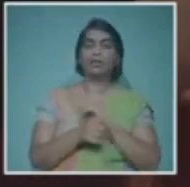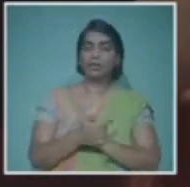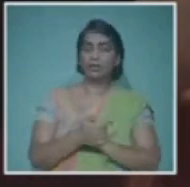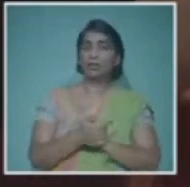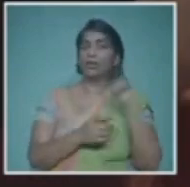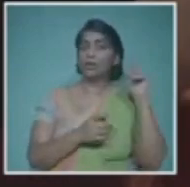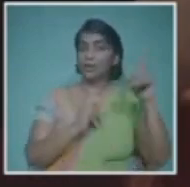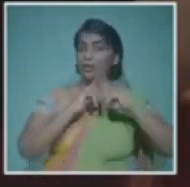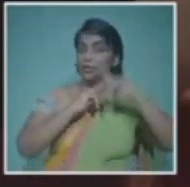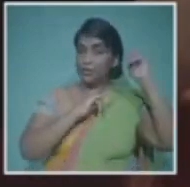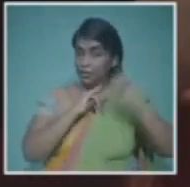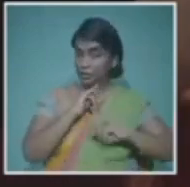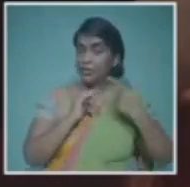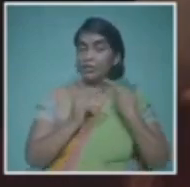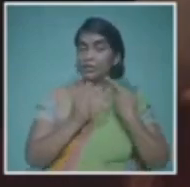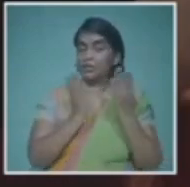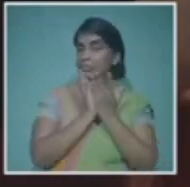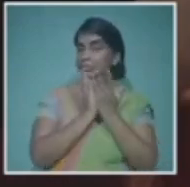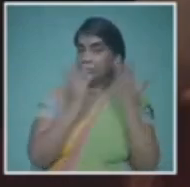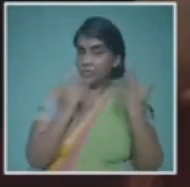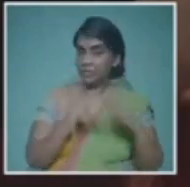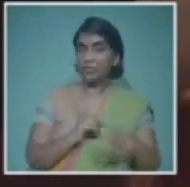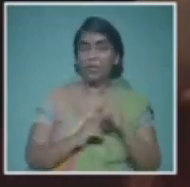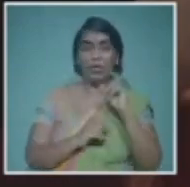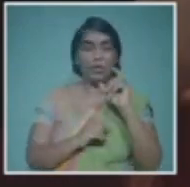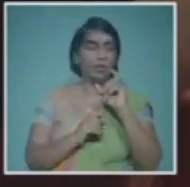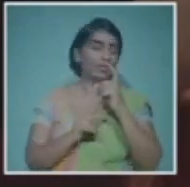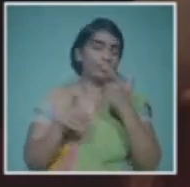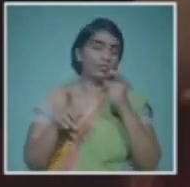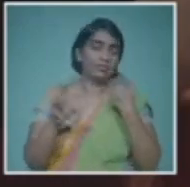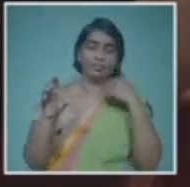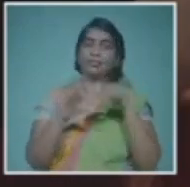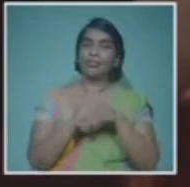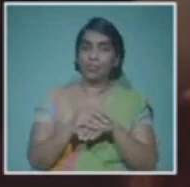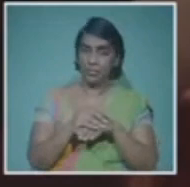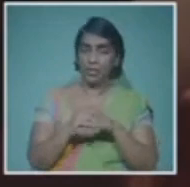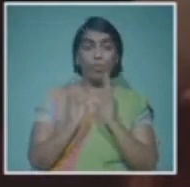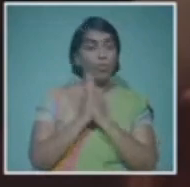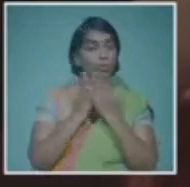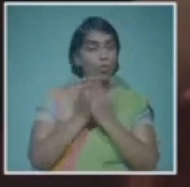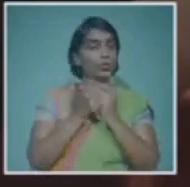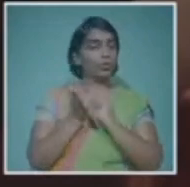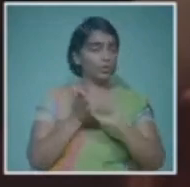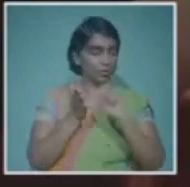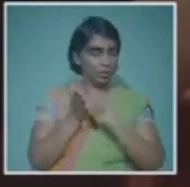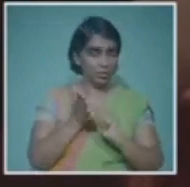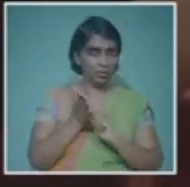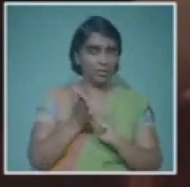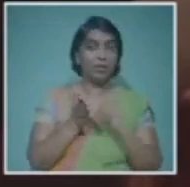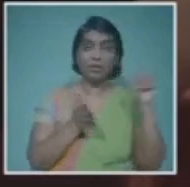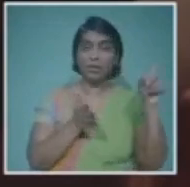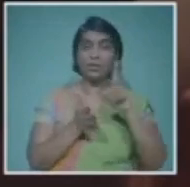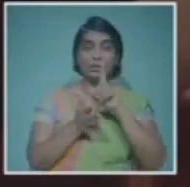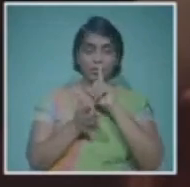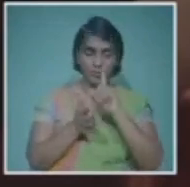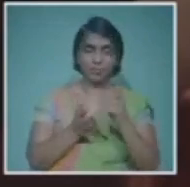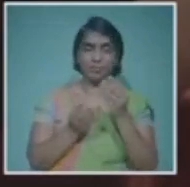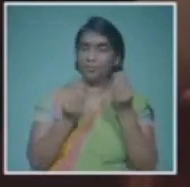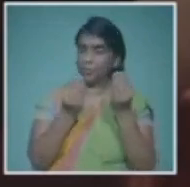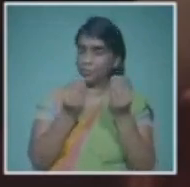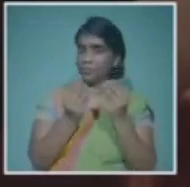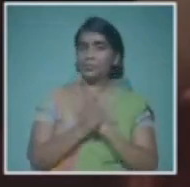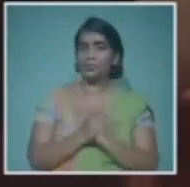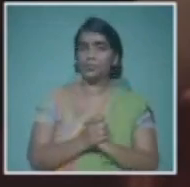TCC පසු කොංග්‍රස්මන් කෙනෙක් හැටියට ඉඳද්දී ලියපු පොතක ඔහු කීයක යමක්.